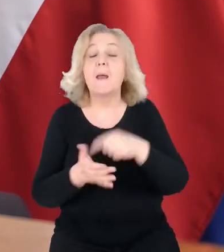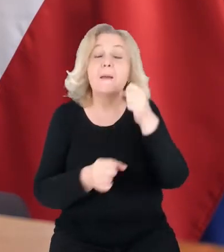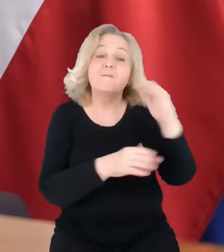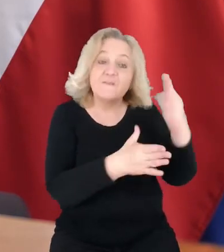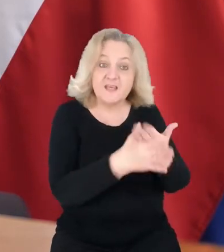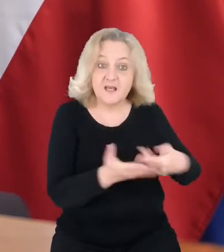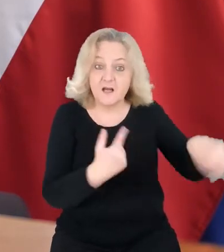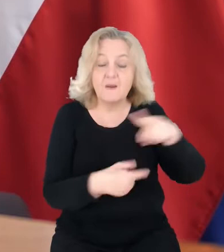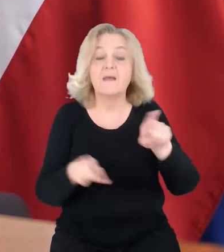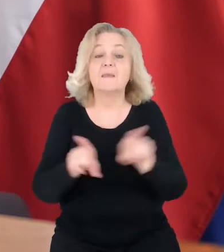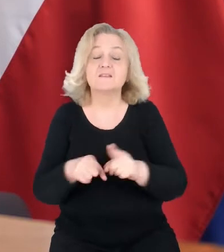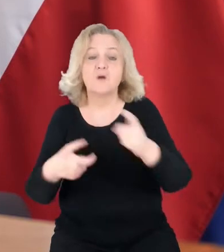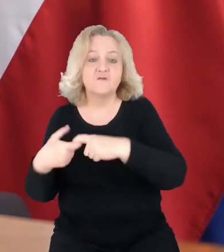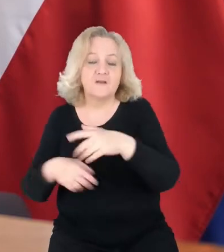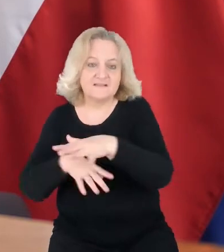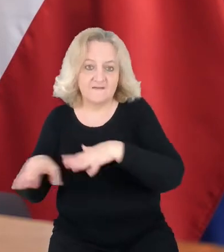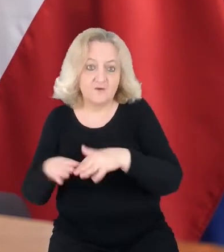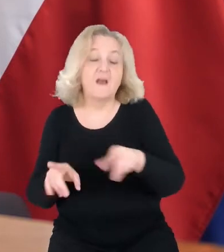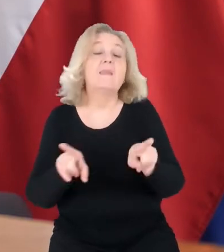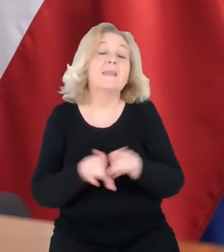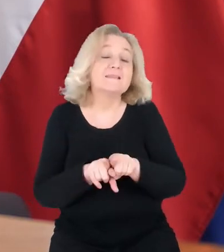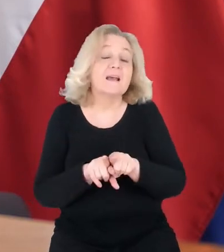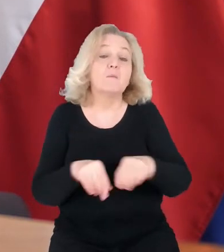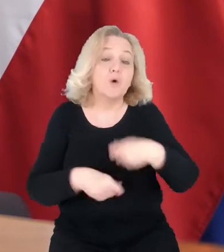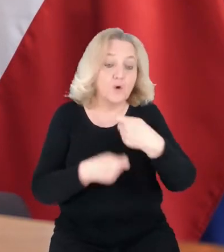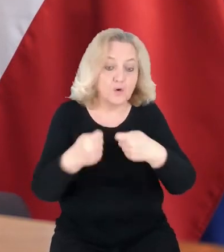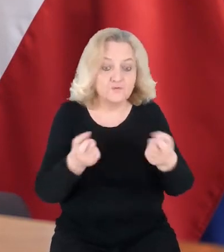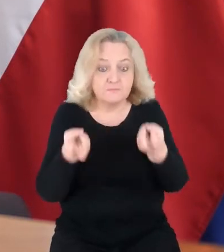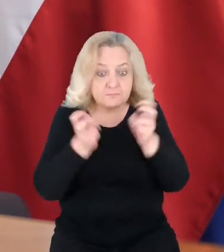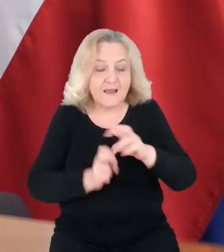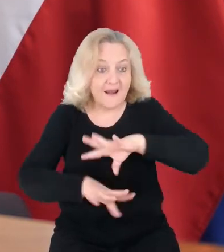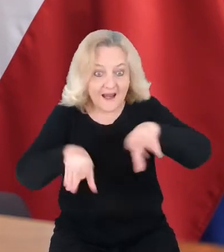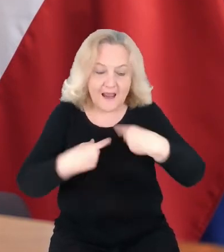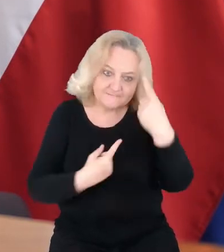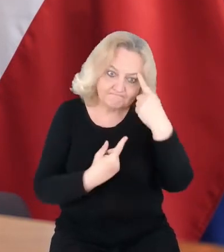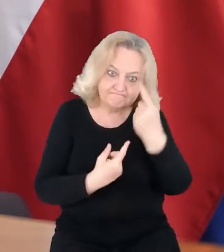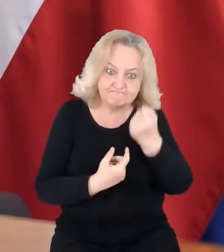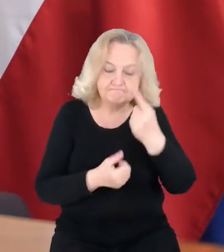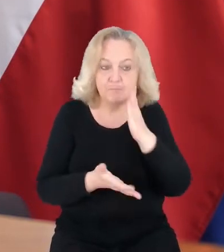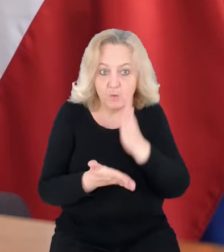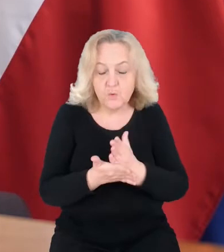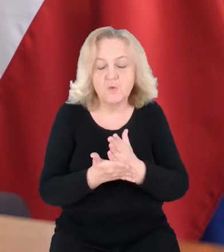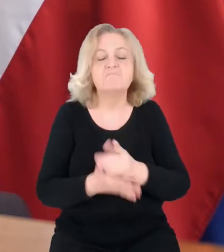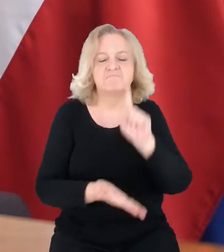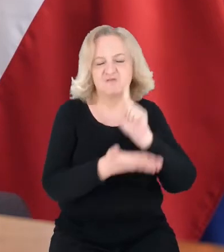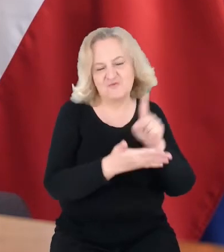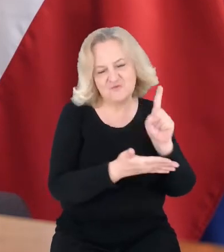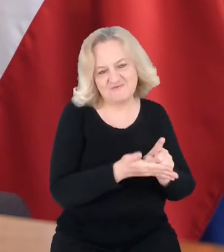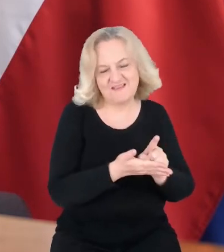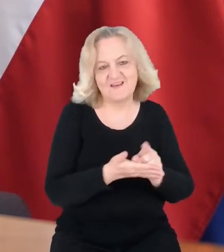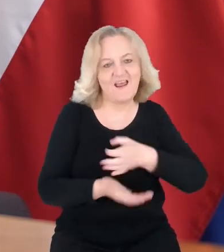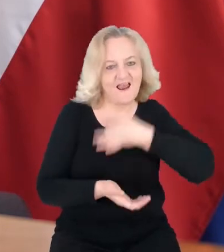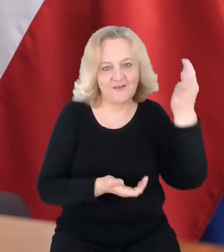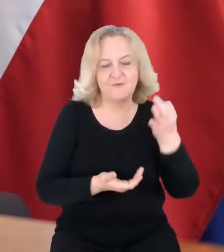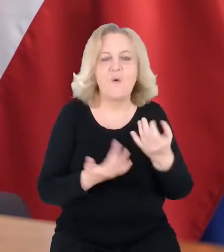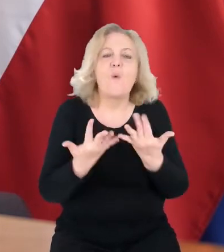i związkami zawodowymi. A rozwiązania wypracowane wspólnie z reguły są skuteczniejsze i